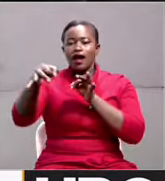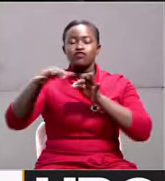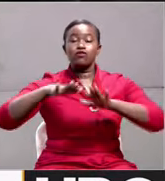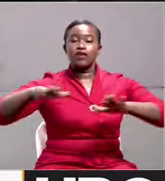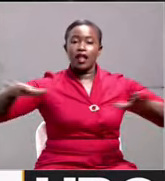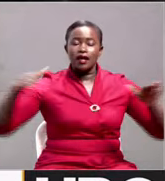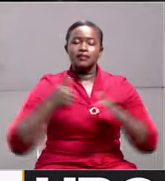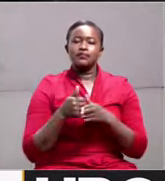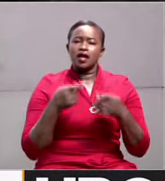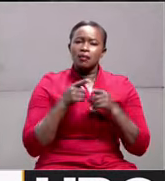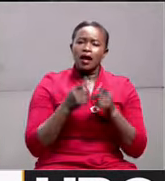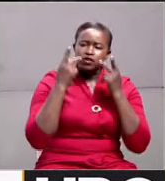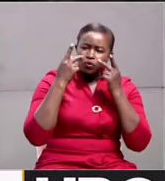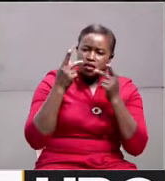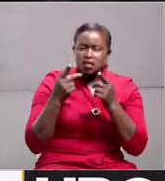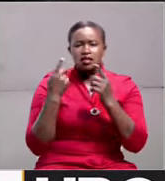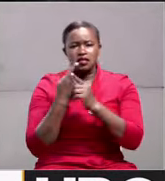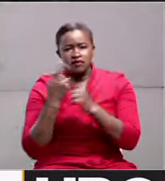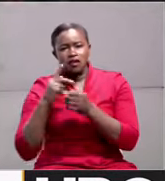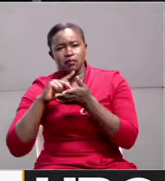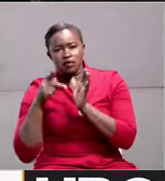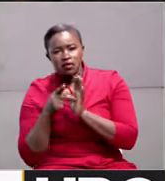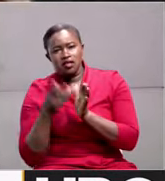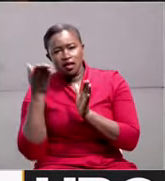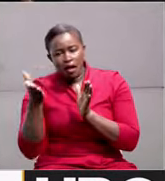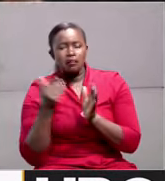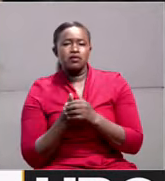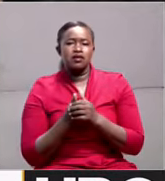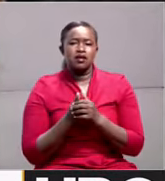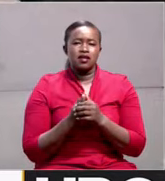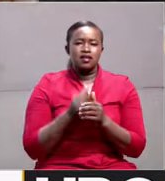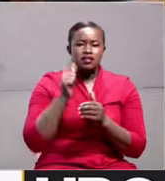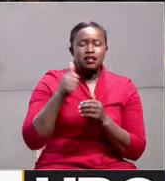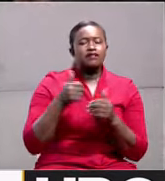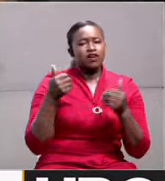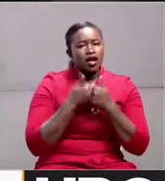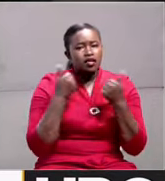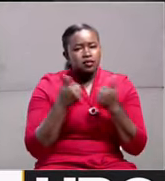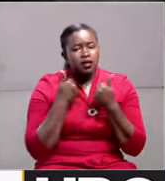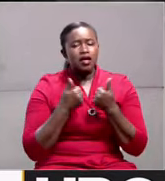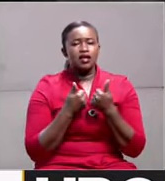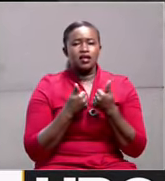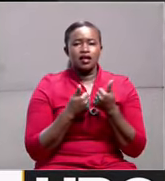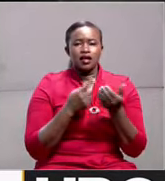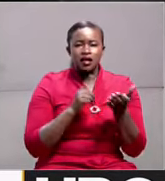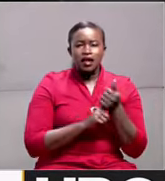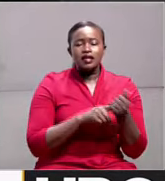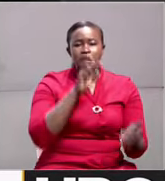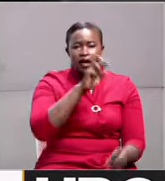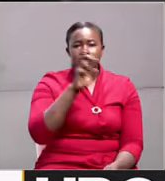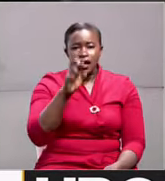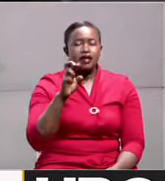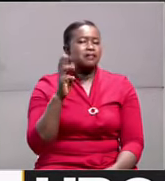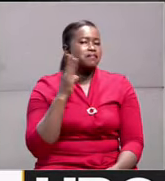1.5 tuareve byakora yatshobore sente za gukora miliyoni 188